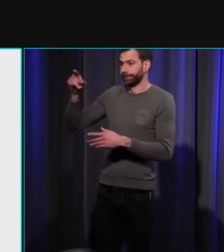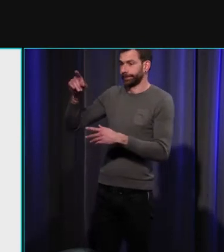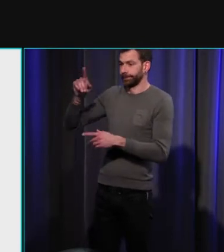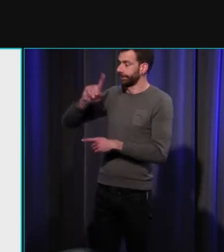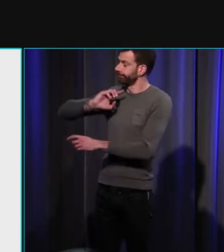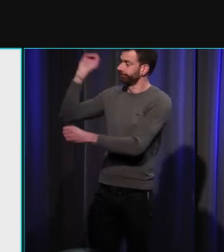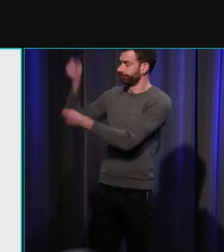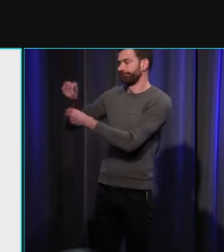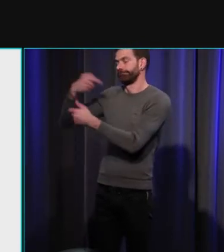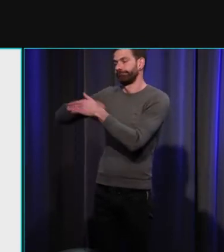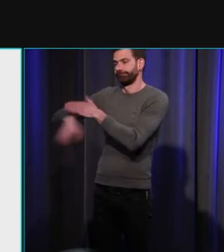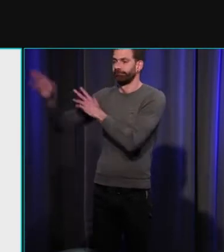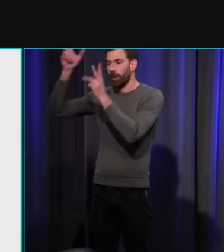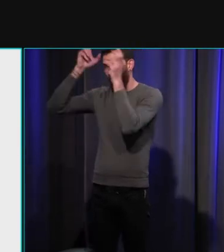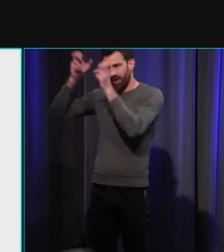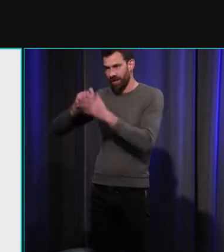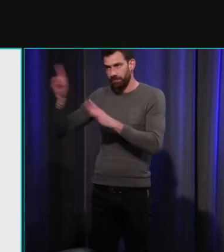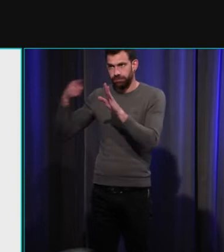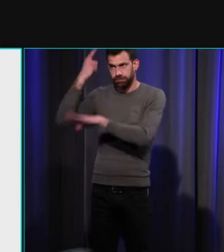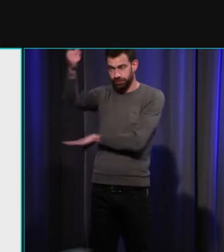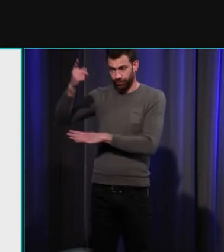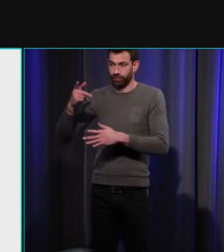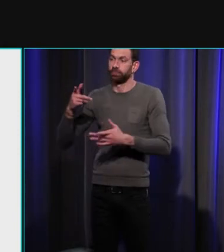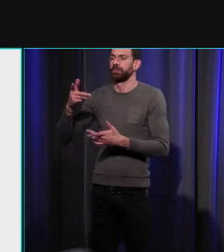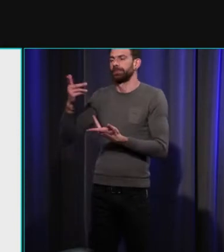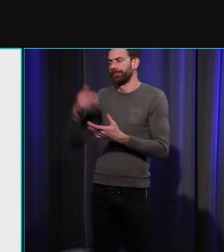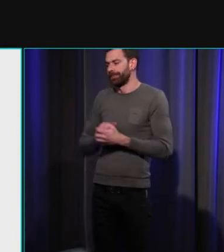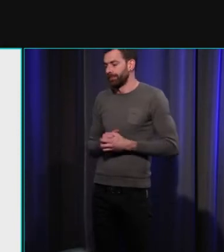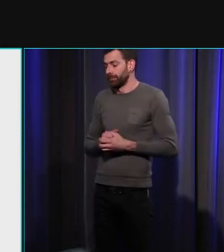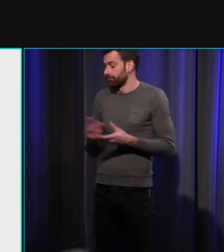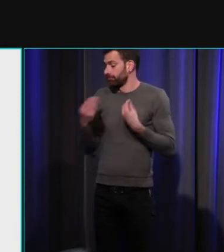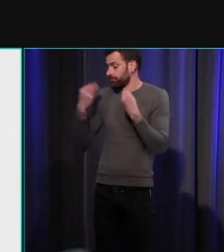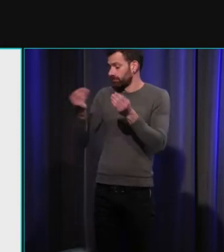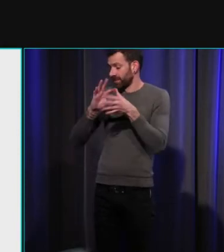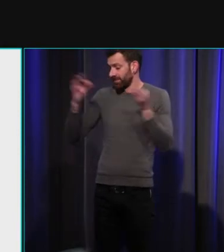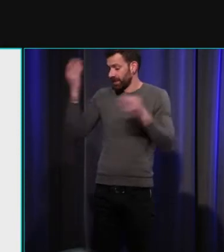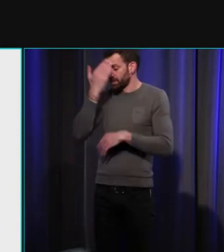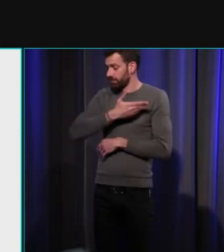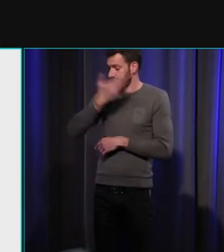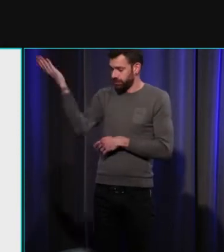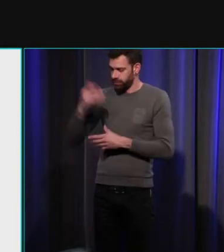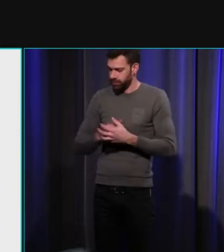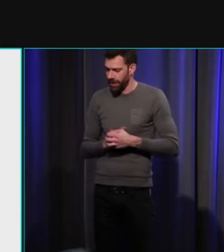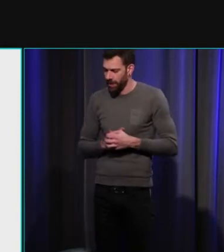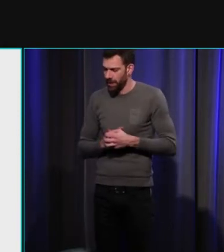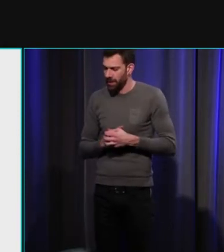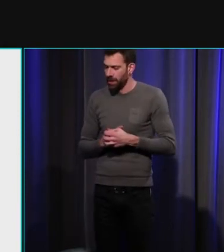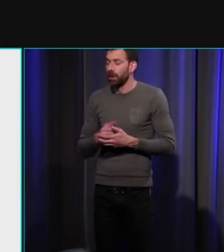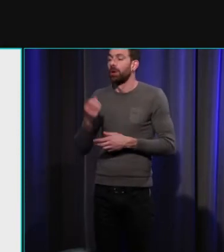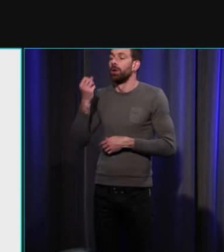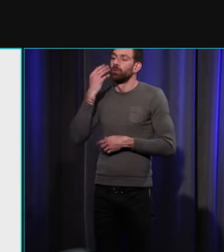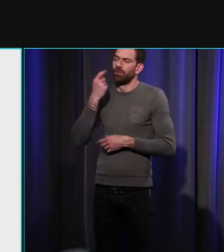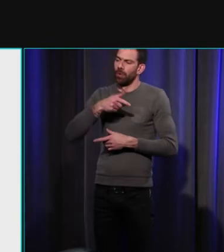ne se réconcilie pas et je vous ai donné une citation célèbre de l'épître aux hébreux aussi qui est souvent utilisé par les exégètes